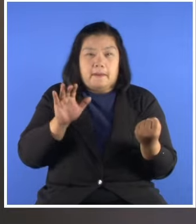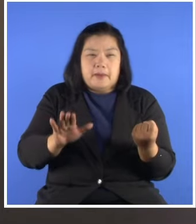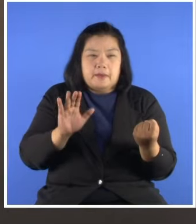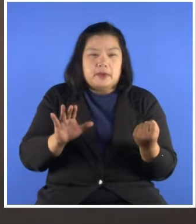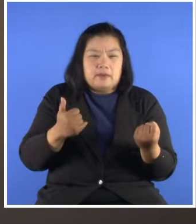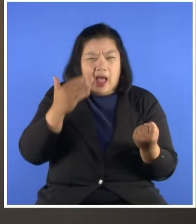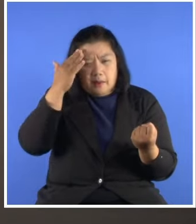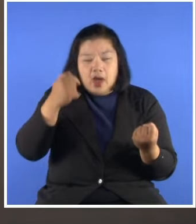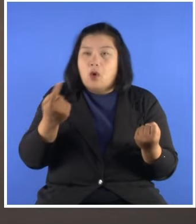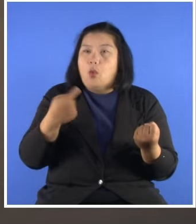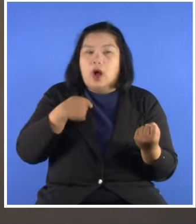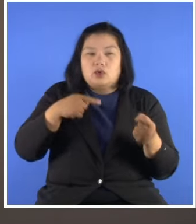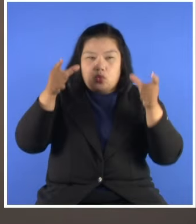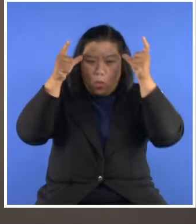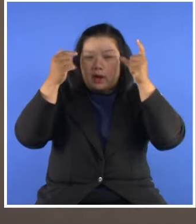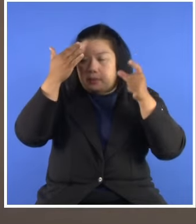ลโหลค่ะ